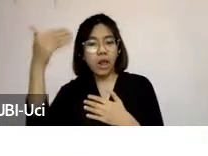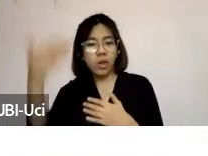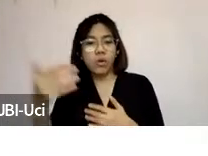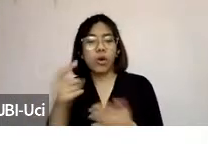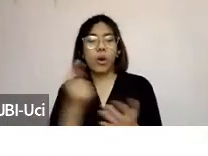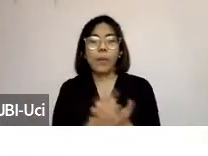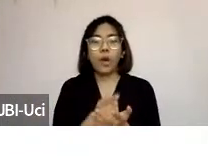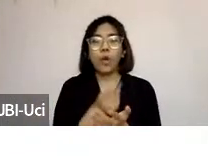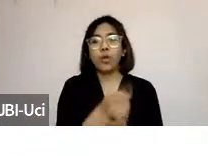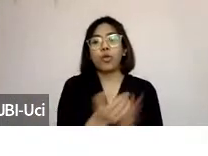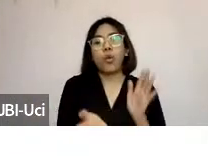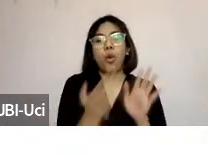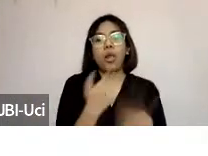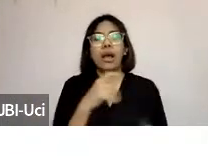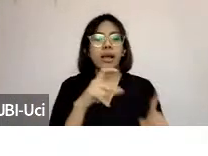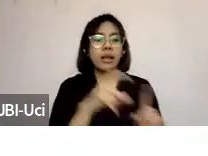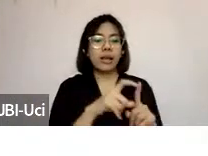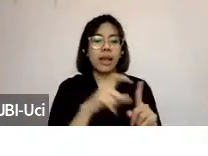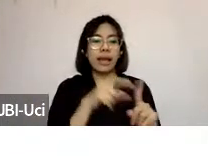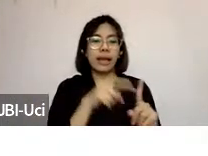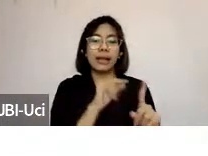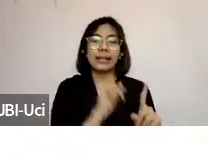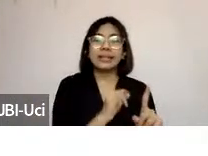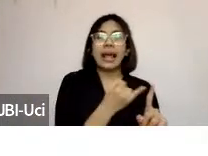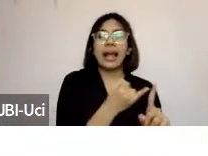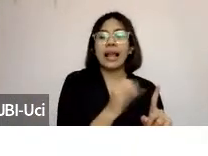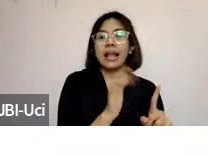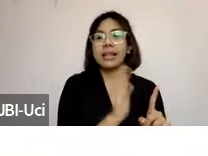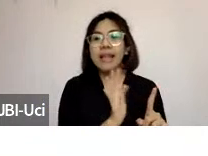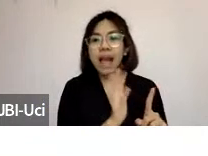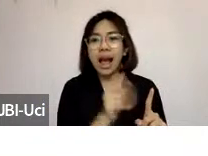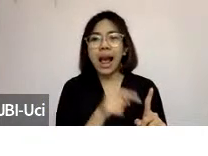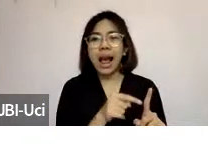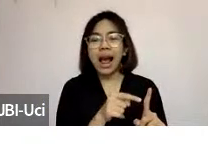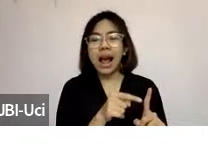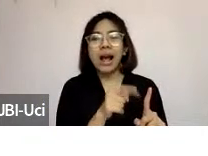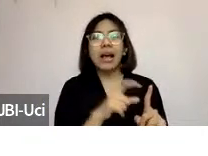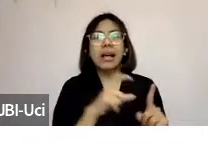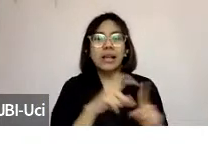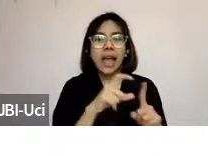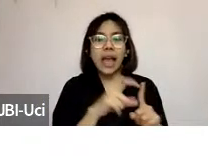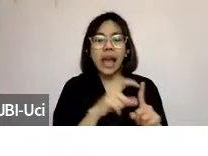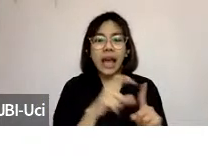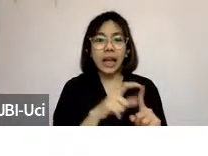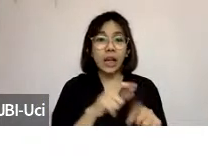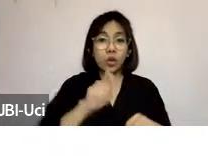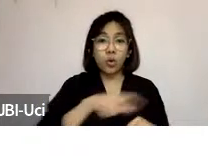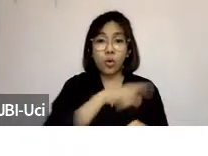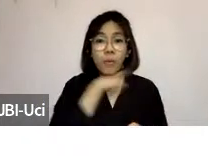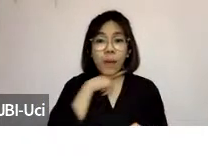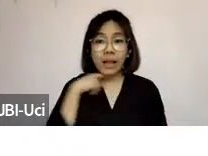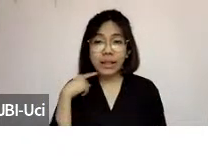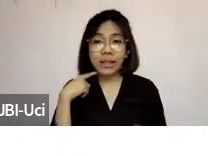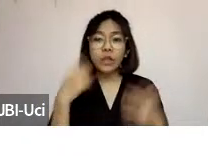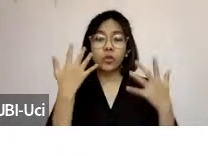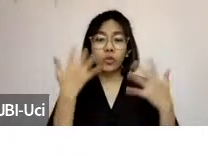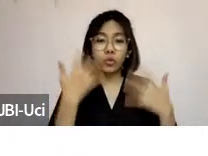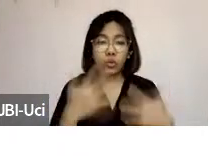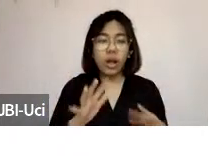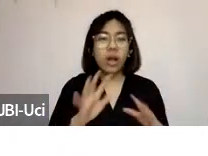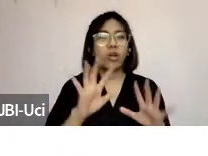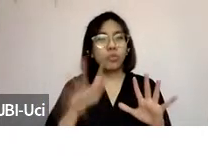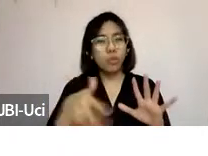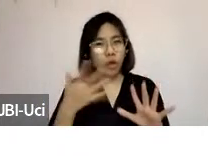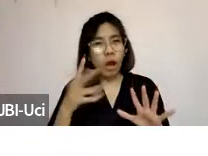ya akhirnya derek dinyatakan tidak bersalah setelah meninggal ya deretnya dihukum mati kemudian setelah berpuluh